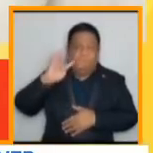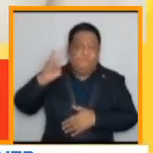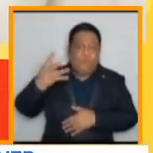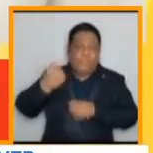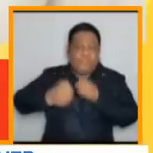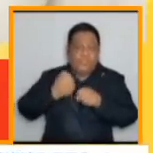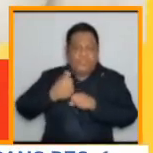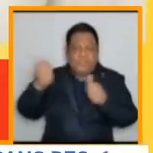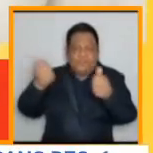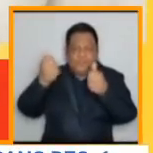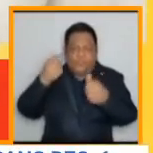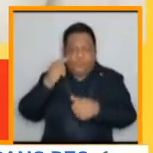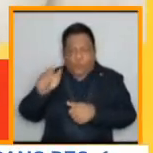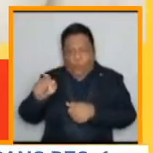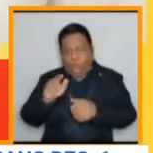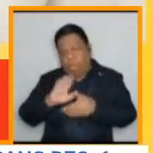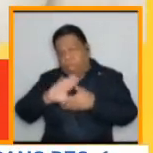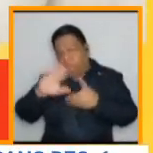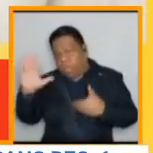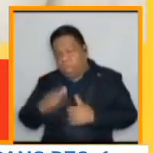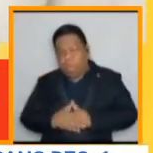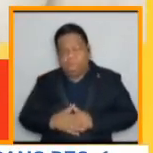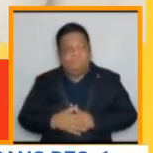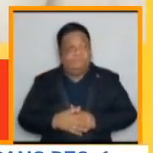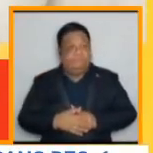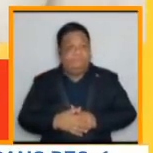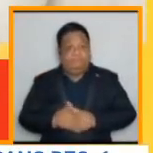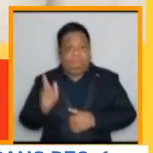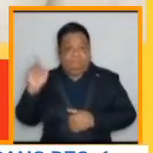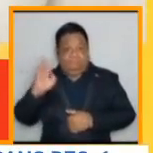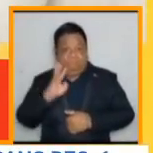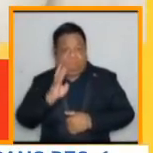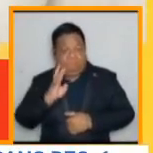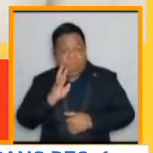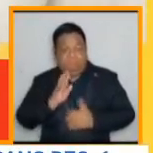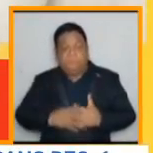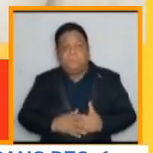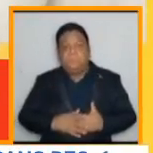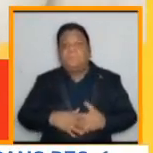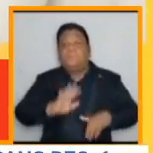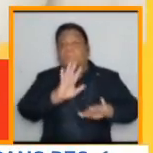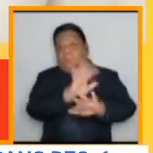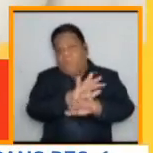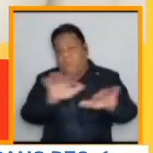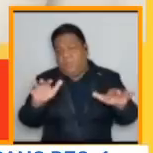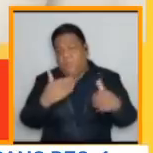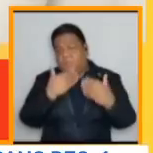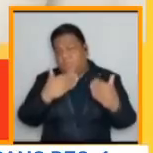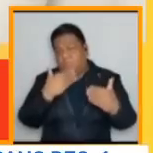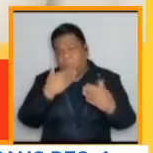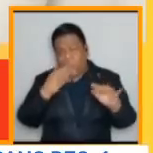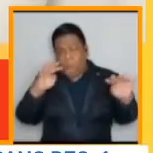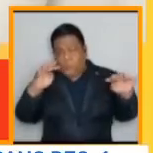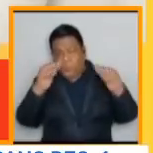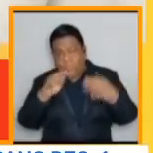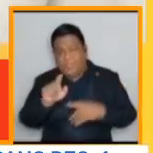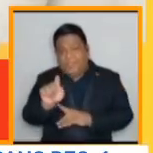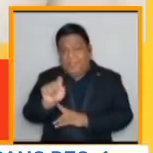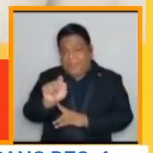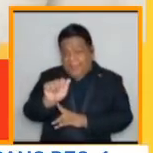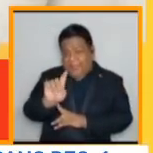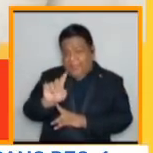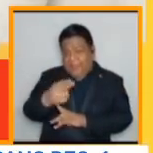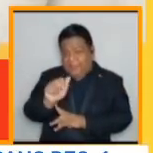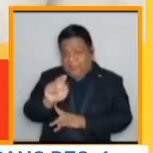Mga kapuso, marami pong salamat sa inyong pagmamahal at pagtangkilik sa Tadhana. Naku, apat na taon na po tayo.